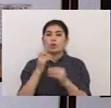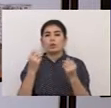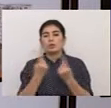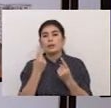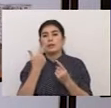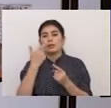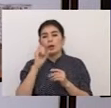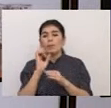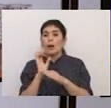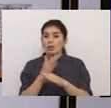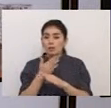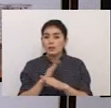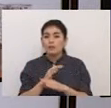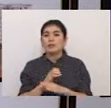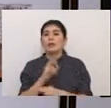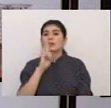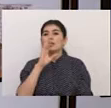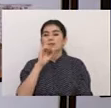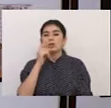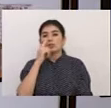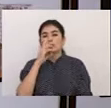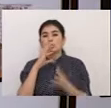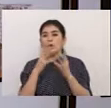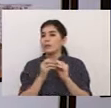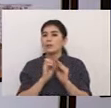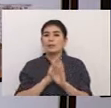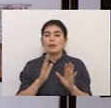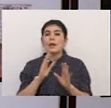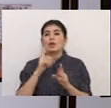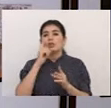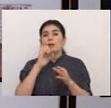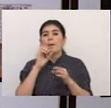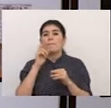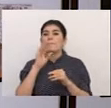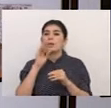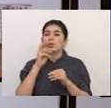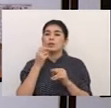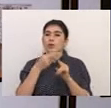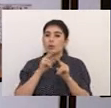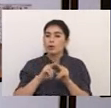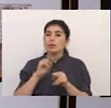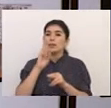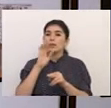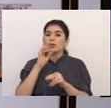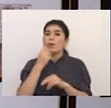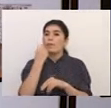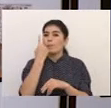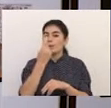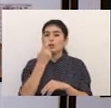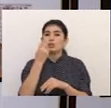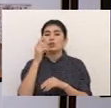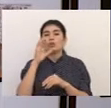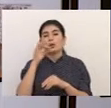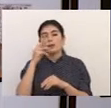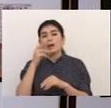gapga ajratganingizda kesimlar soniga emas, kesimlik miqdoriga qarang. Kesimlik miqdori bitta bo'lsa, sodda